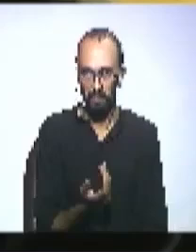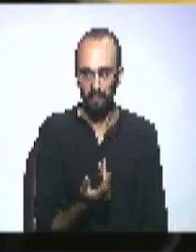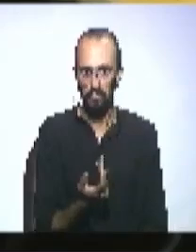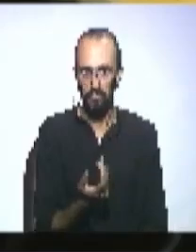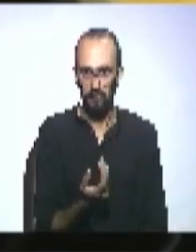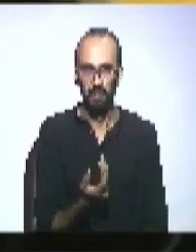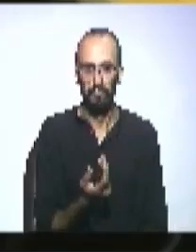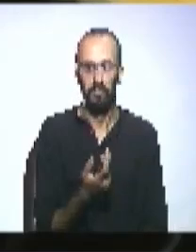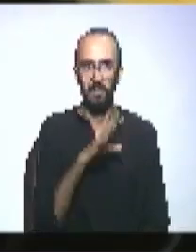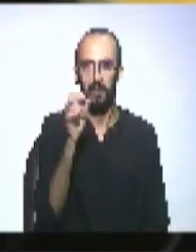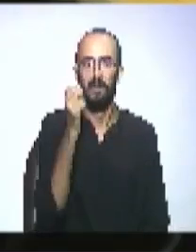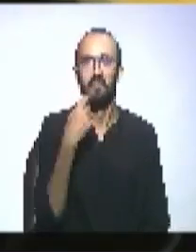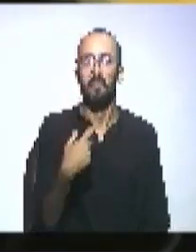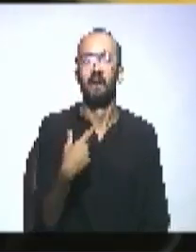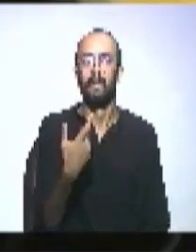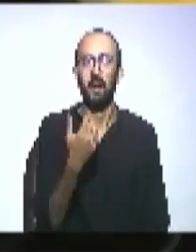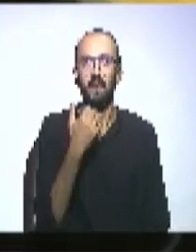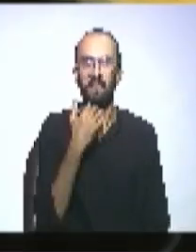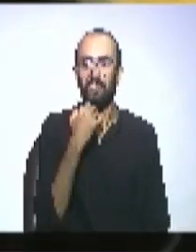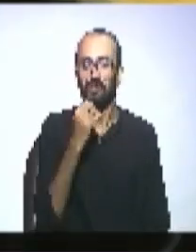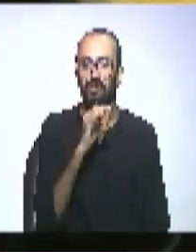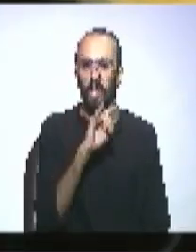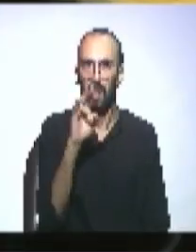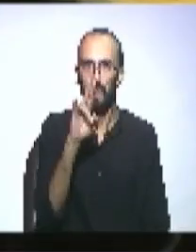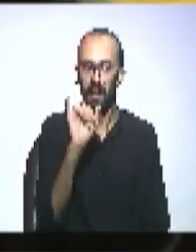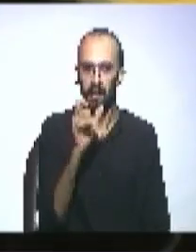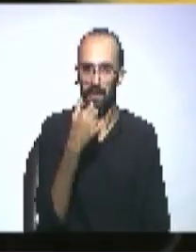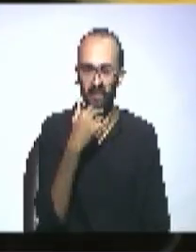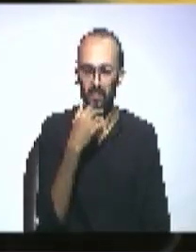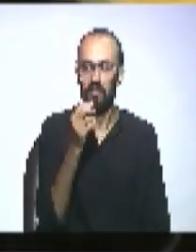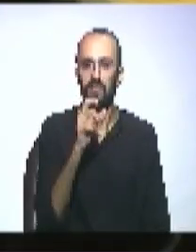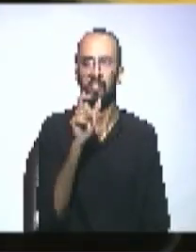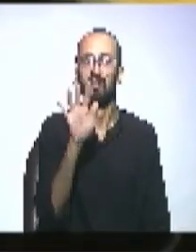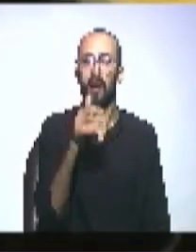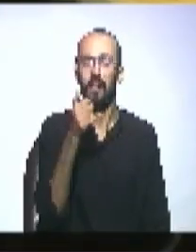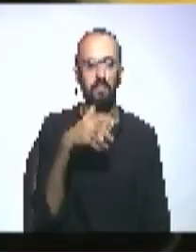هي بتتصرف. ما عندهاش جيلاتين اتصرفت حطت نشا.